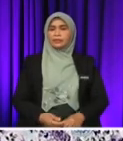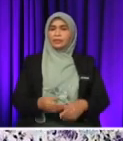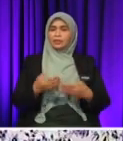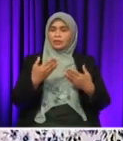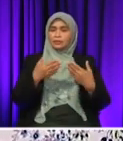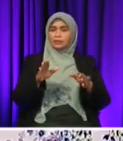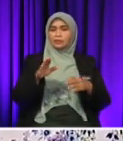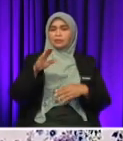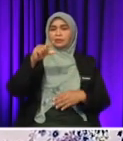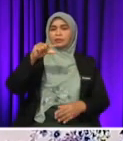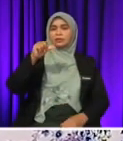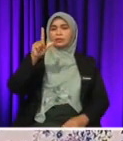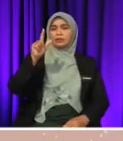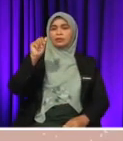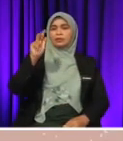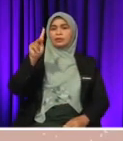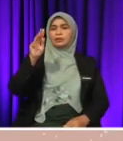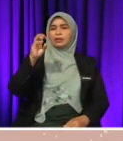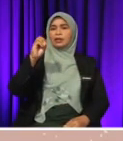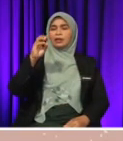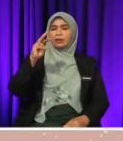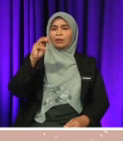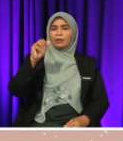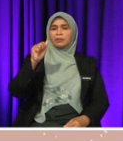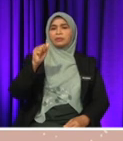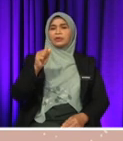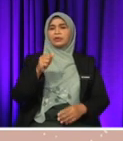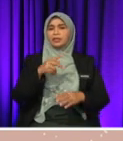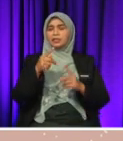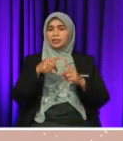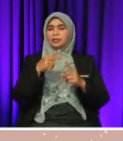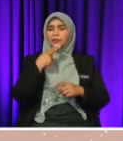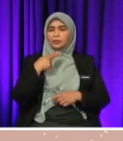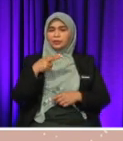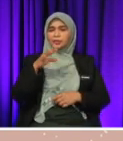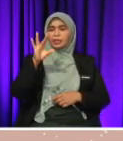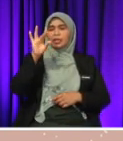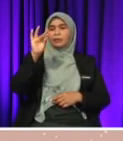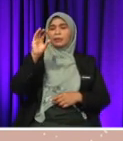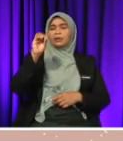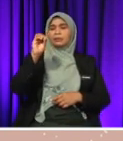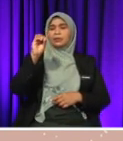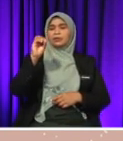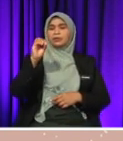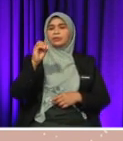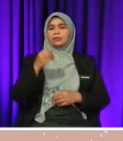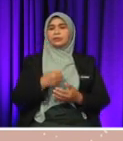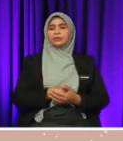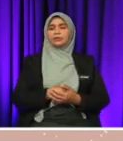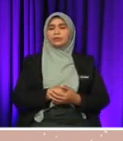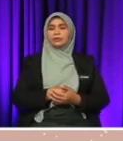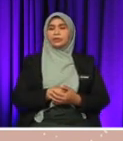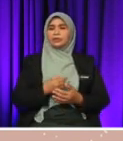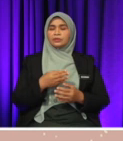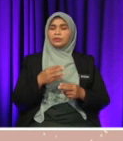glaukoma pada usia 80 kamu diterpa Ahmad pula ia mengunci bahasa kaki